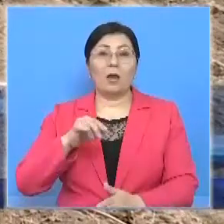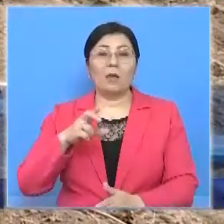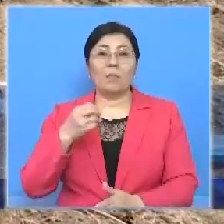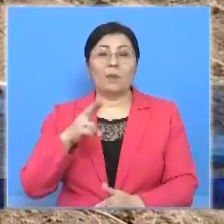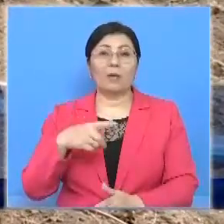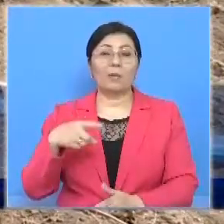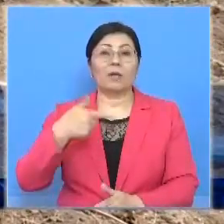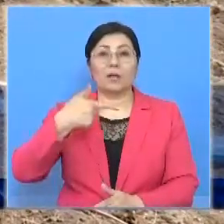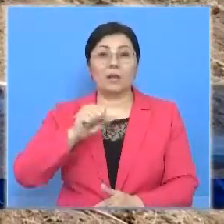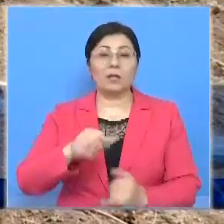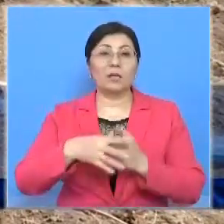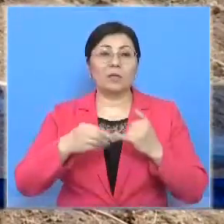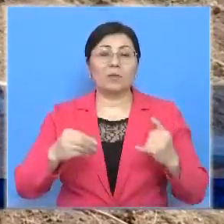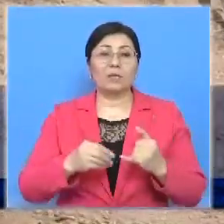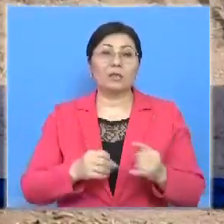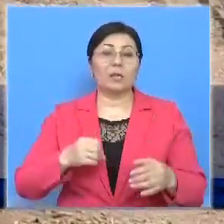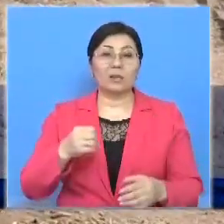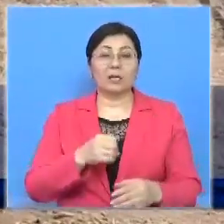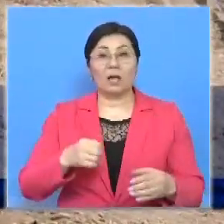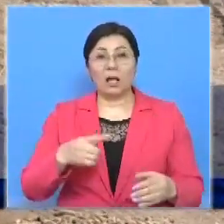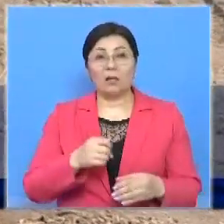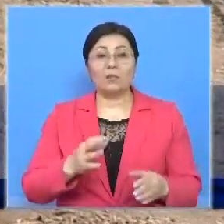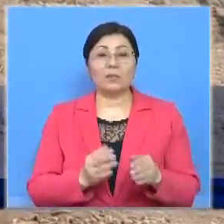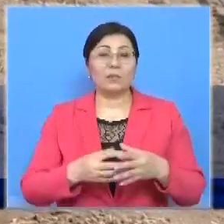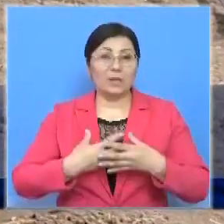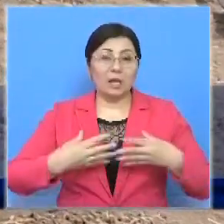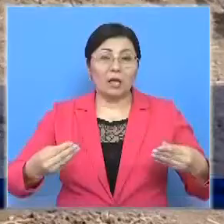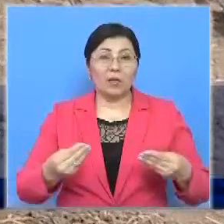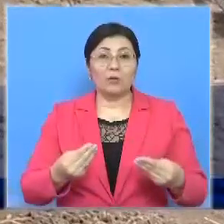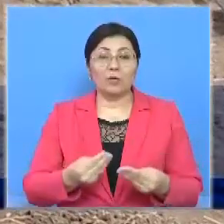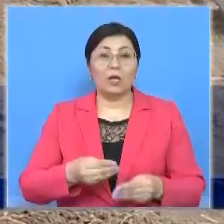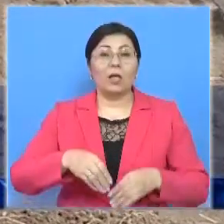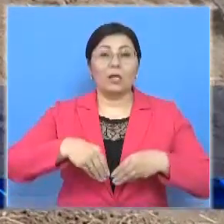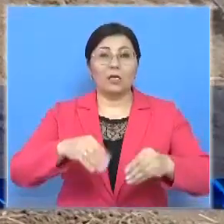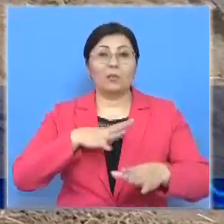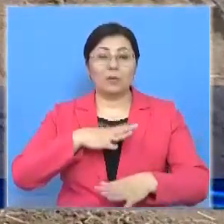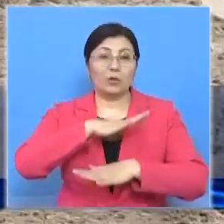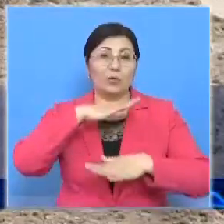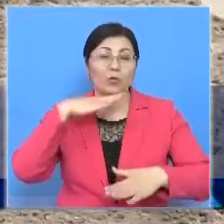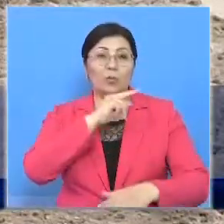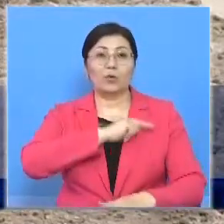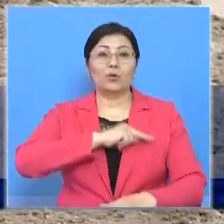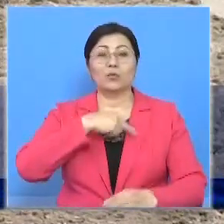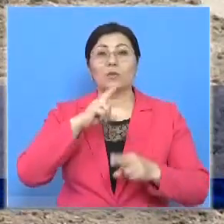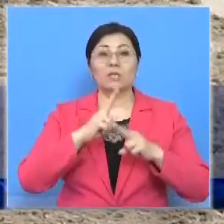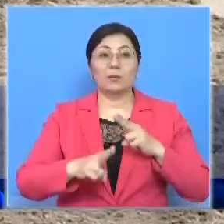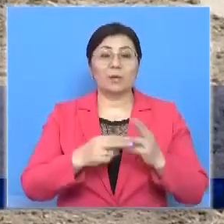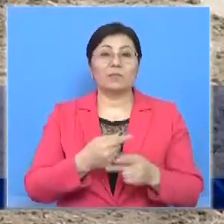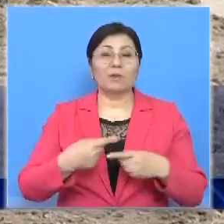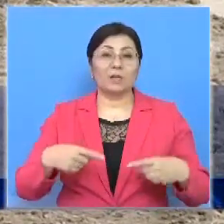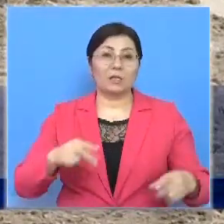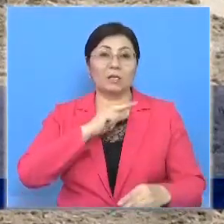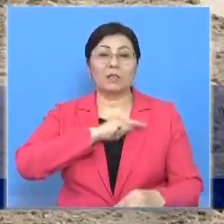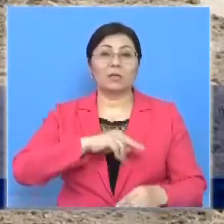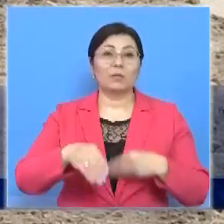Орынбасарұлы 1,5 гектар жерге қарбыз бен қауын егіп отыр. Одан бөлек қияр мен қызанақ та бар. Жұмыстың көп бөлігі атқарылды дейді шаруа. Өзгелерді